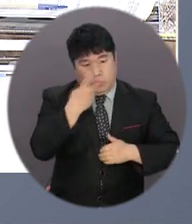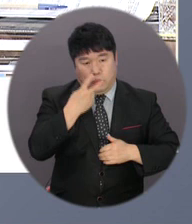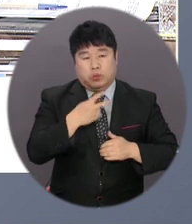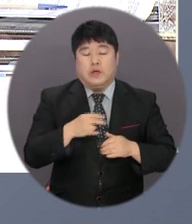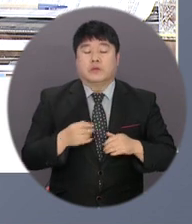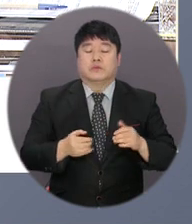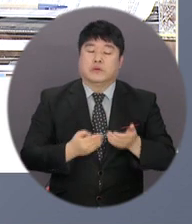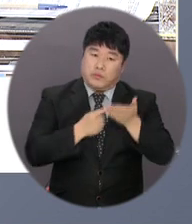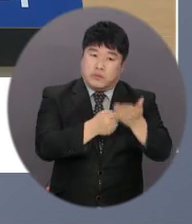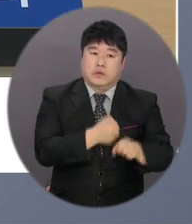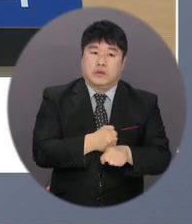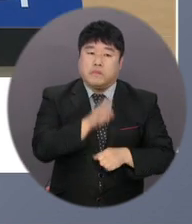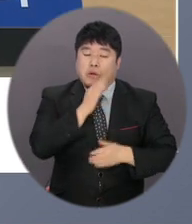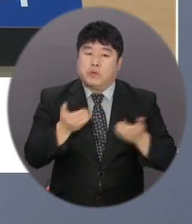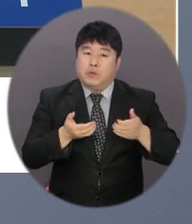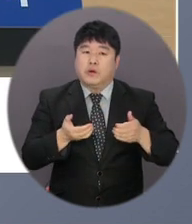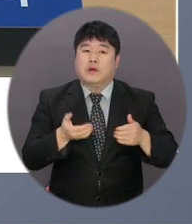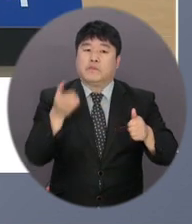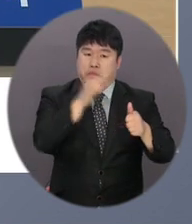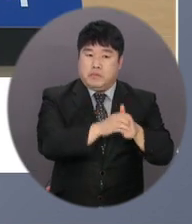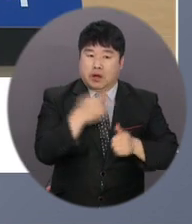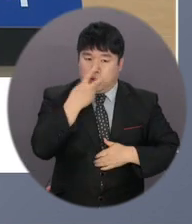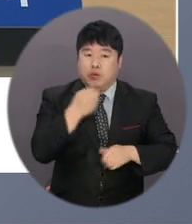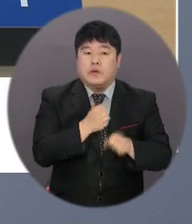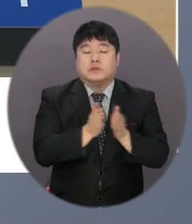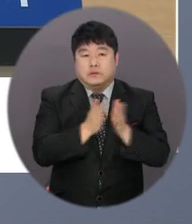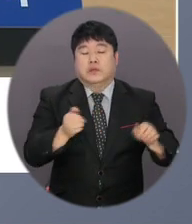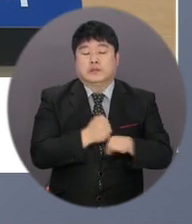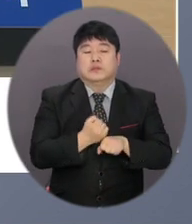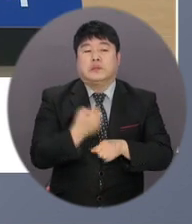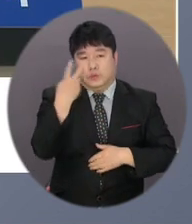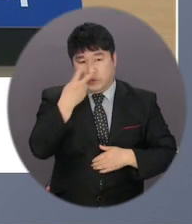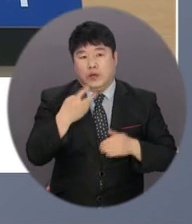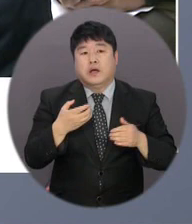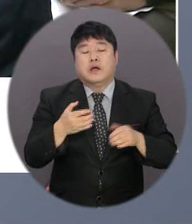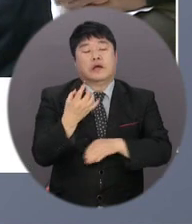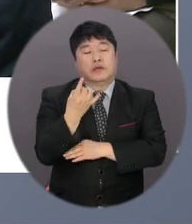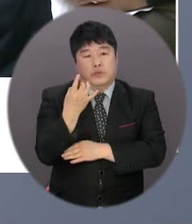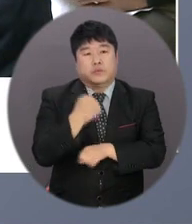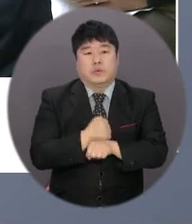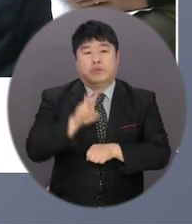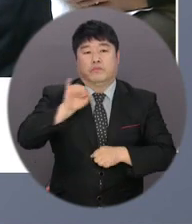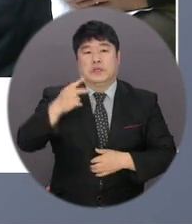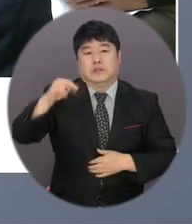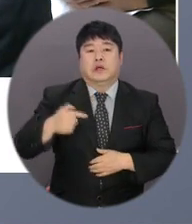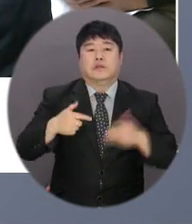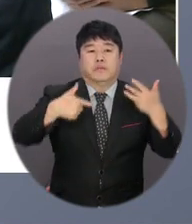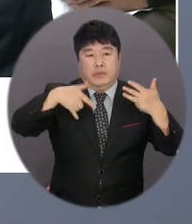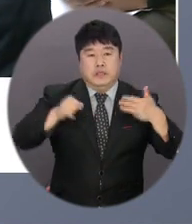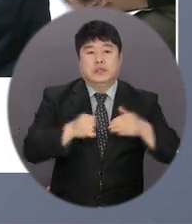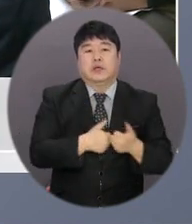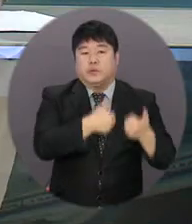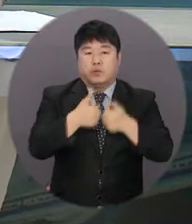되면 바로 용역을 맡길 것입니다. 이제 그 용역 결과를 바탕으로 해서 민선 8기에서 논의를